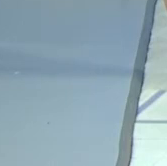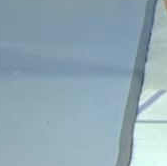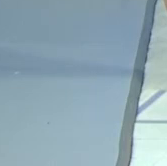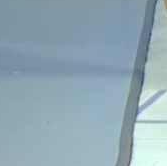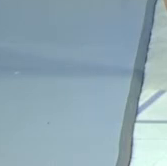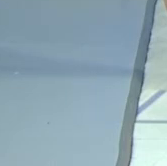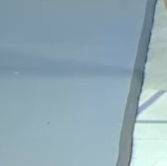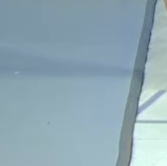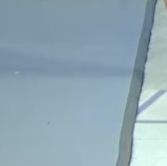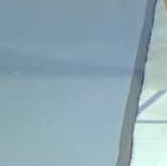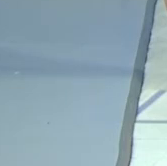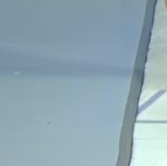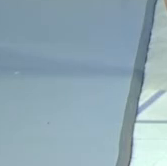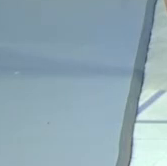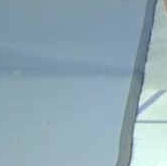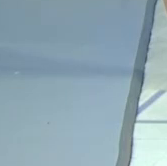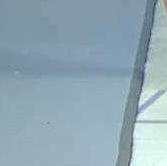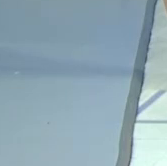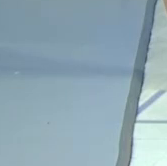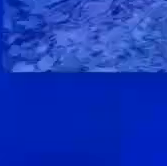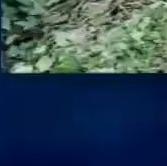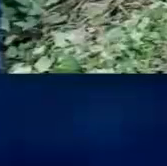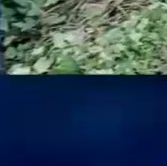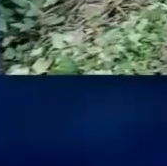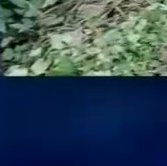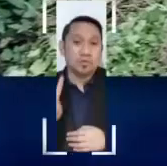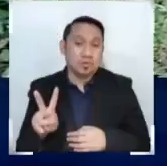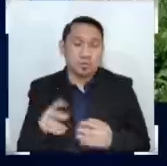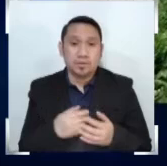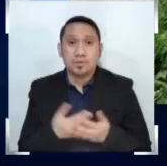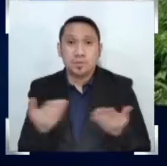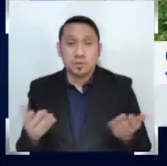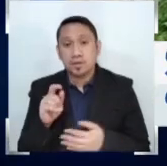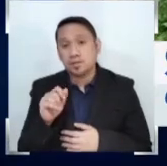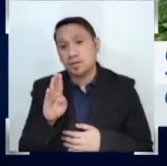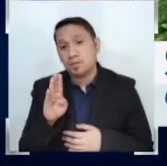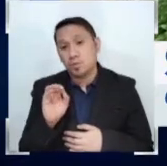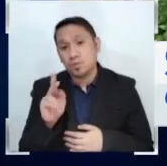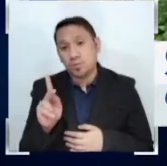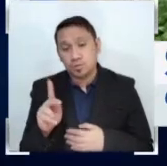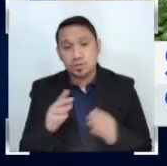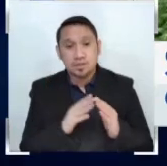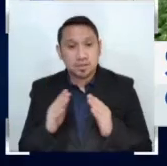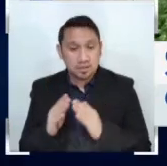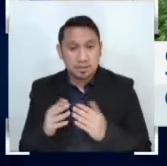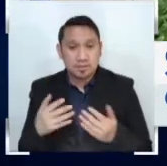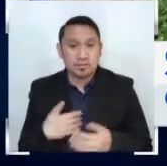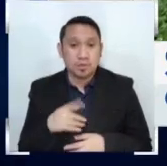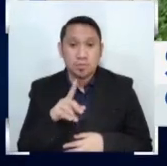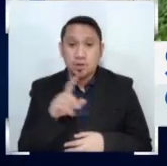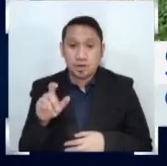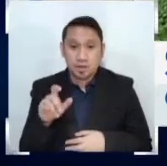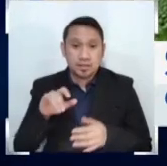Siyamang sugatan matapos mahulog ang sinasakyan nilang SUV sa bangin sa Tabuk City, Kalinga. Magit 100 metro ang lalim ng